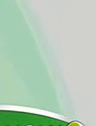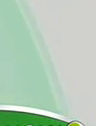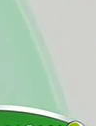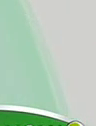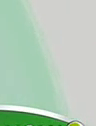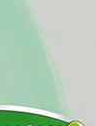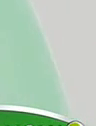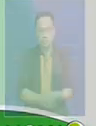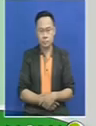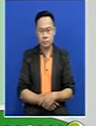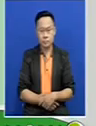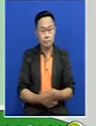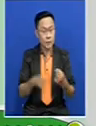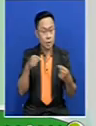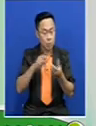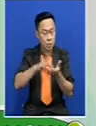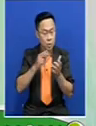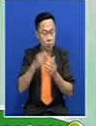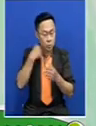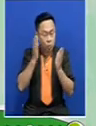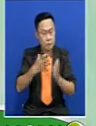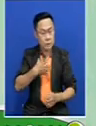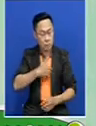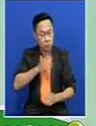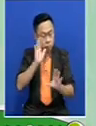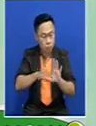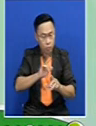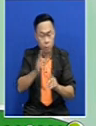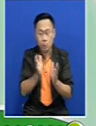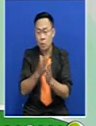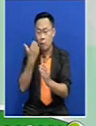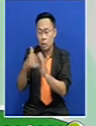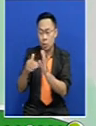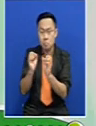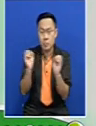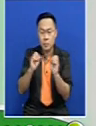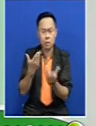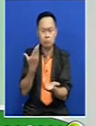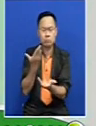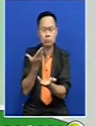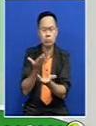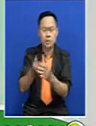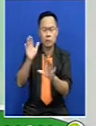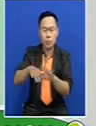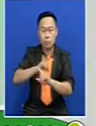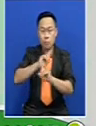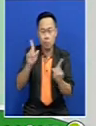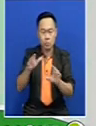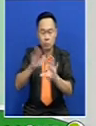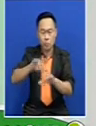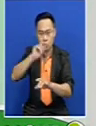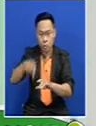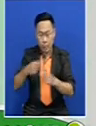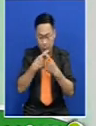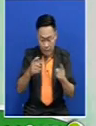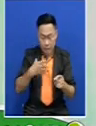ดังนั้นจึงไม่ใช่ว่าทุกคนต้องลงทะเบียนพร้อมเพย์หากคุณไม่ใช้บริการโอนหรือรับเงินใดๆเลยจึงไม่ต้องลงทะเบียนแต่หากต้องการลงท